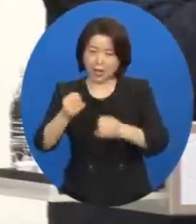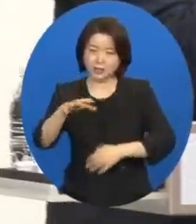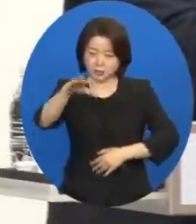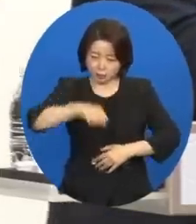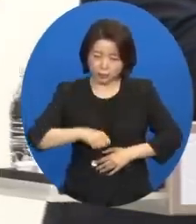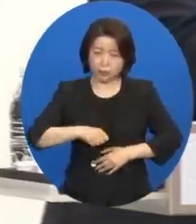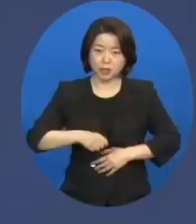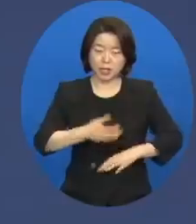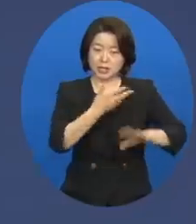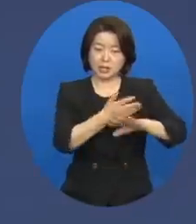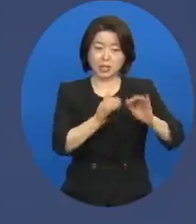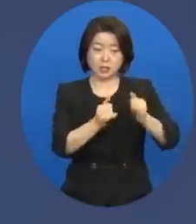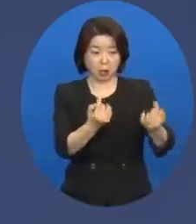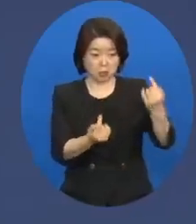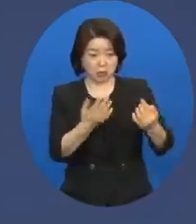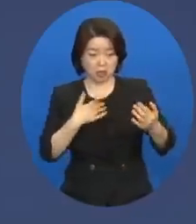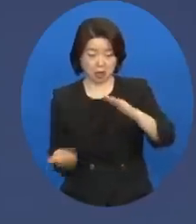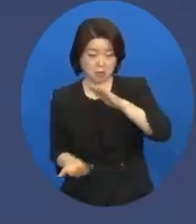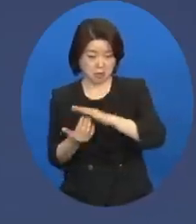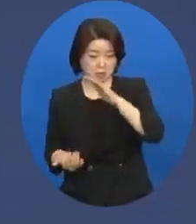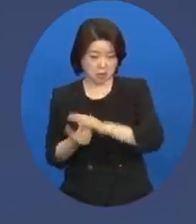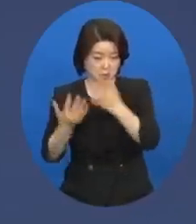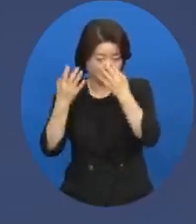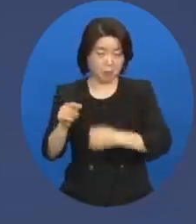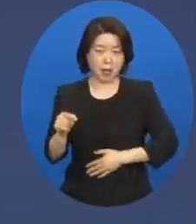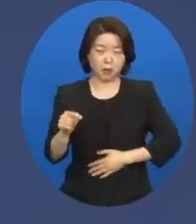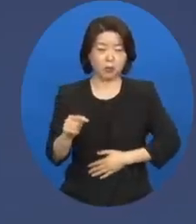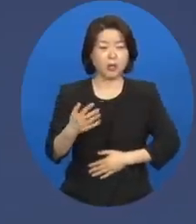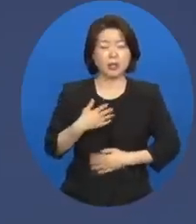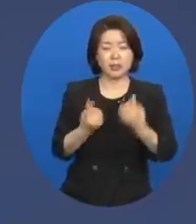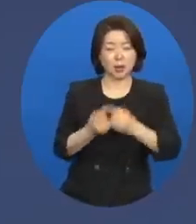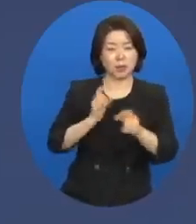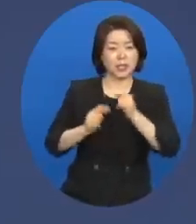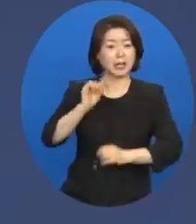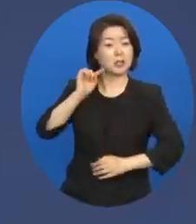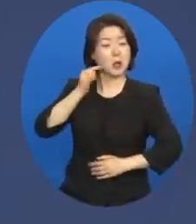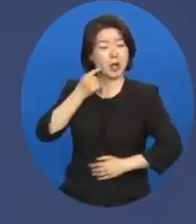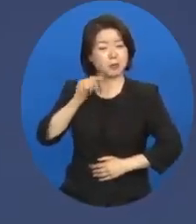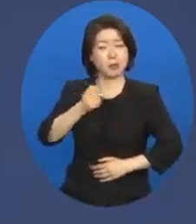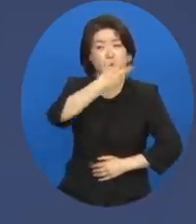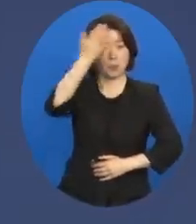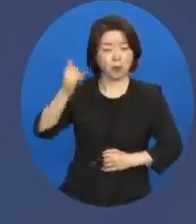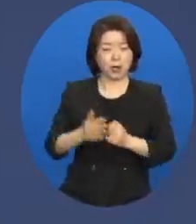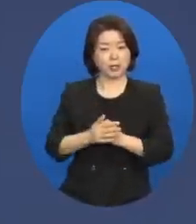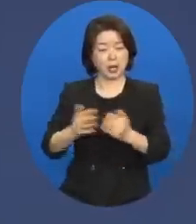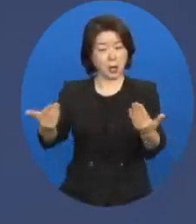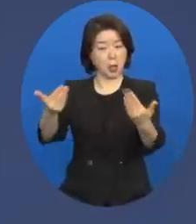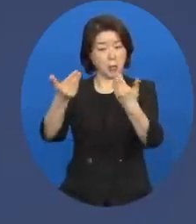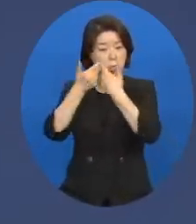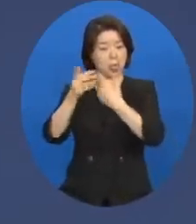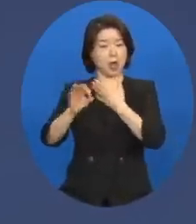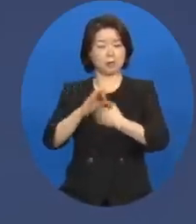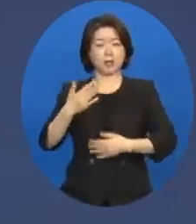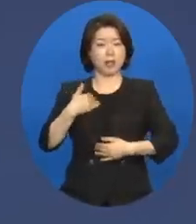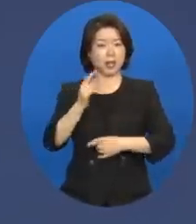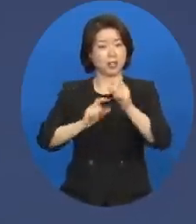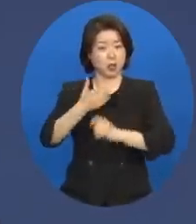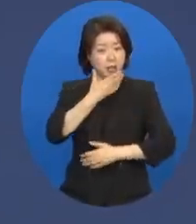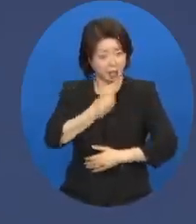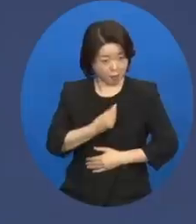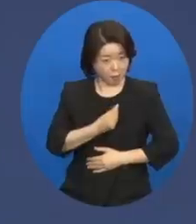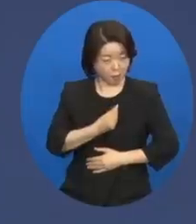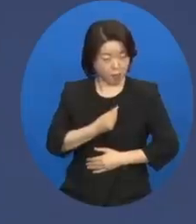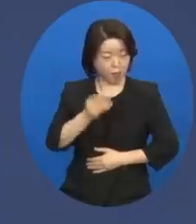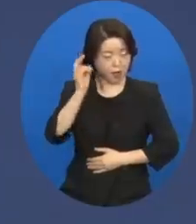내가 남보다 더 많은 성취를 하고 남보다 내가 아름답고 남보다 내가 저 주목받으면 그럼 행복해지겠지.